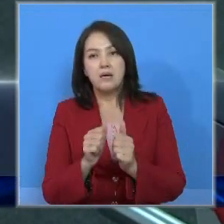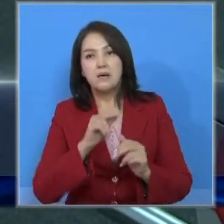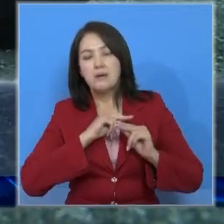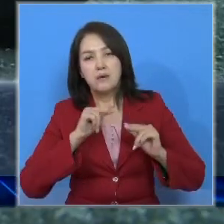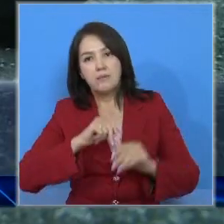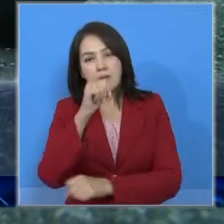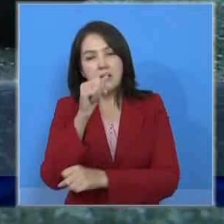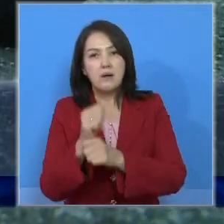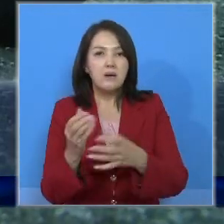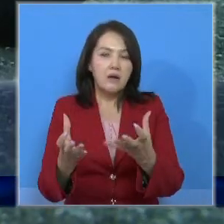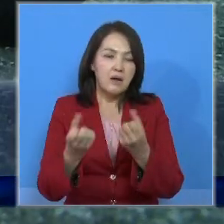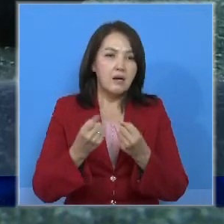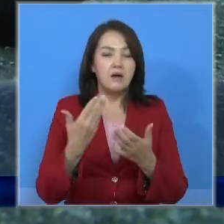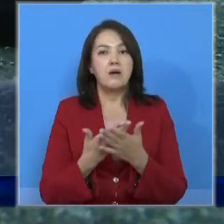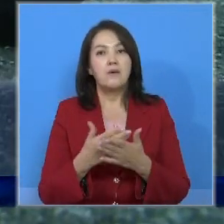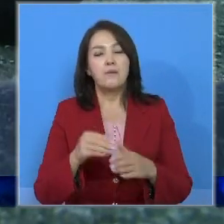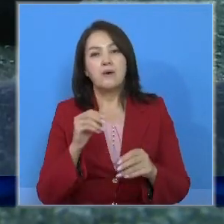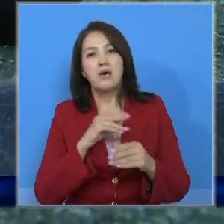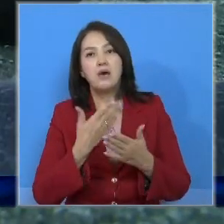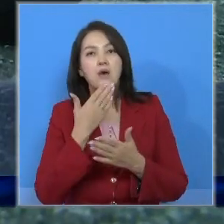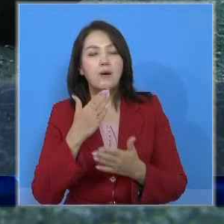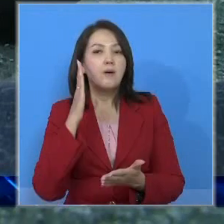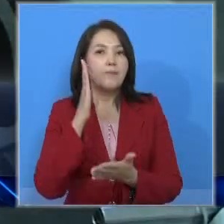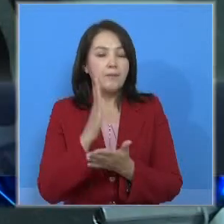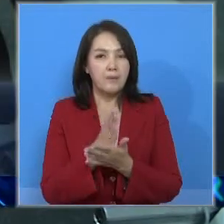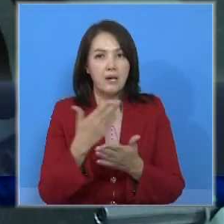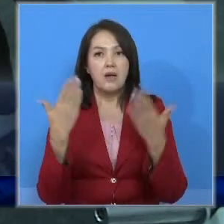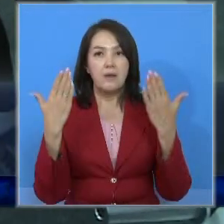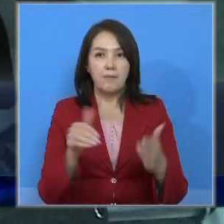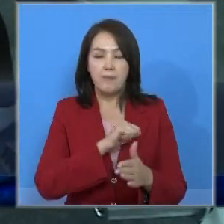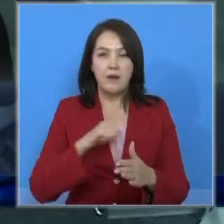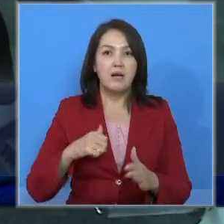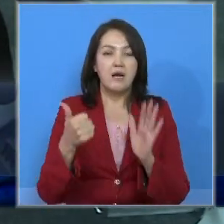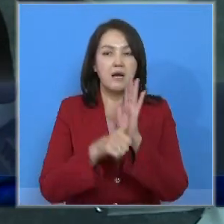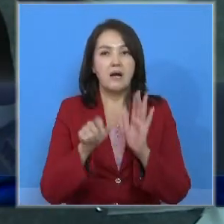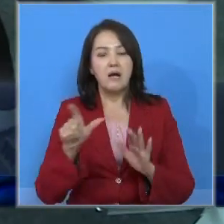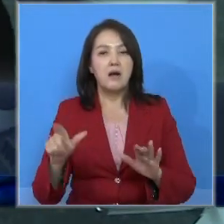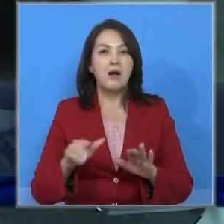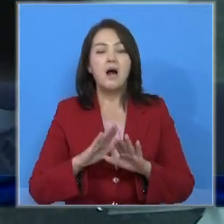мамандар алсам дейді. Өйткені оның қызметіне сұраныс баршылық. Бүгіннің өзінде 60